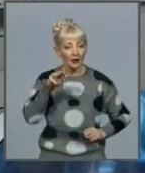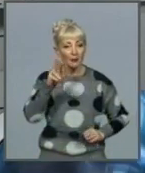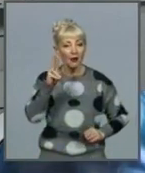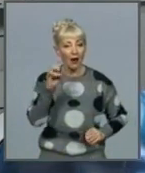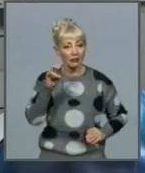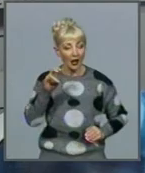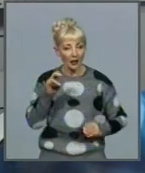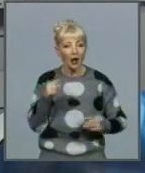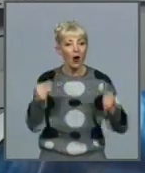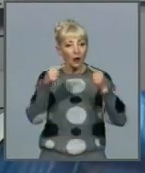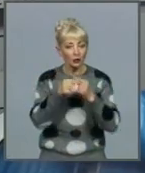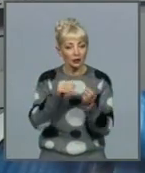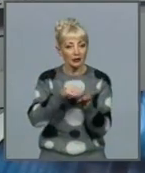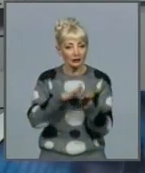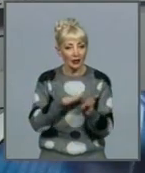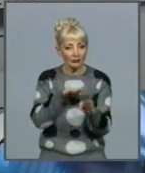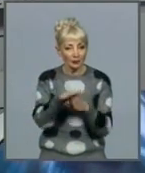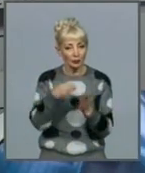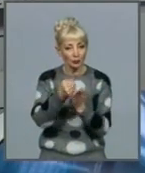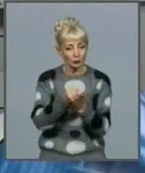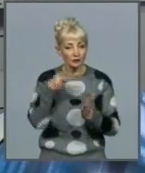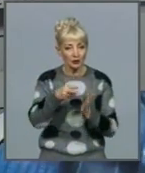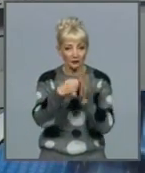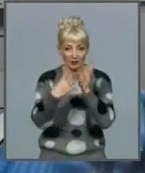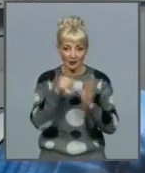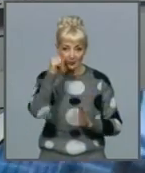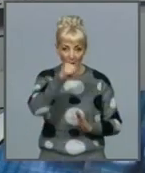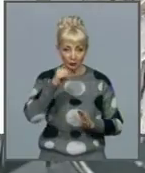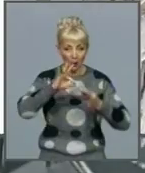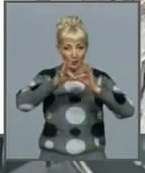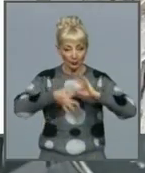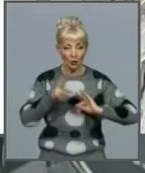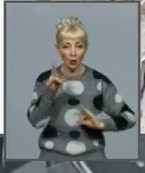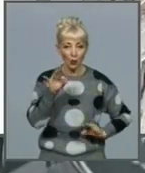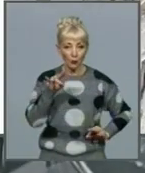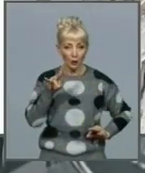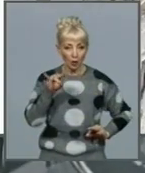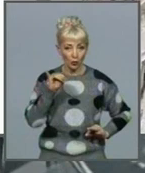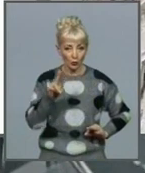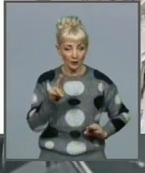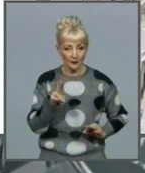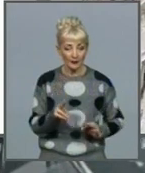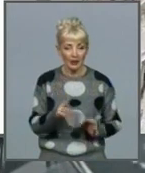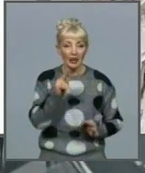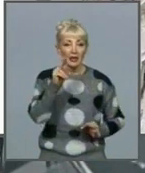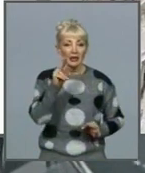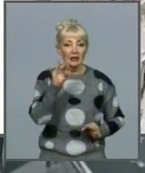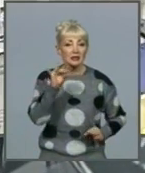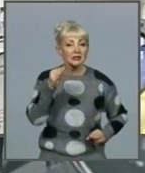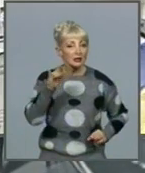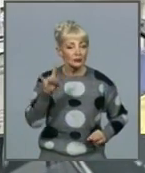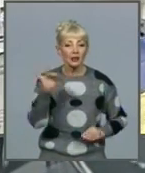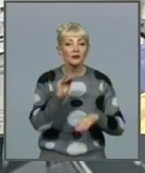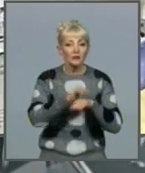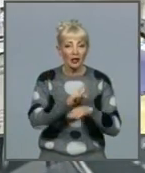бюджету 2019 році. З деталями Леся Копелюк. Цифри і факти, що свідчать про